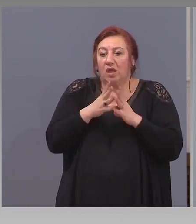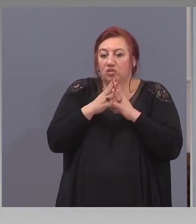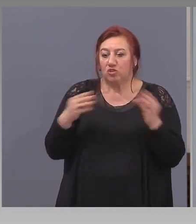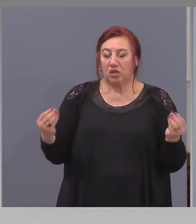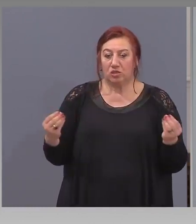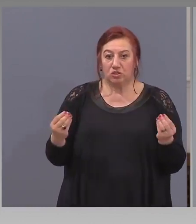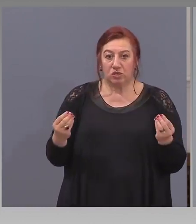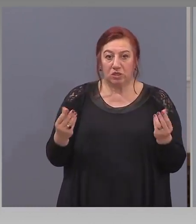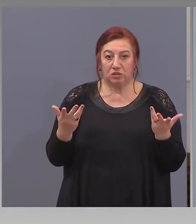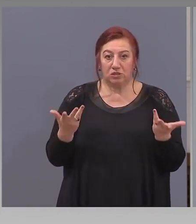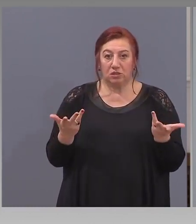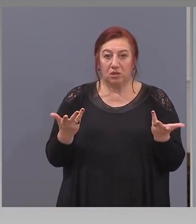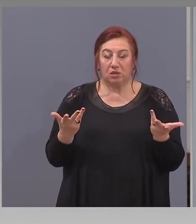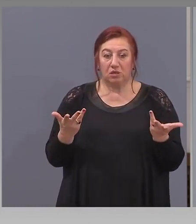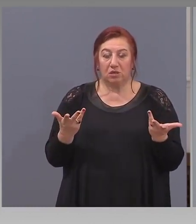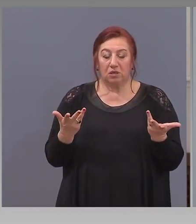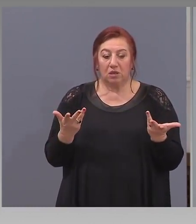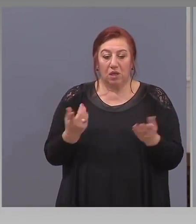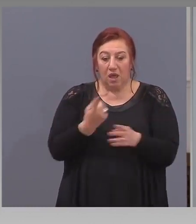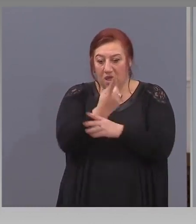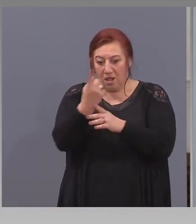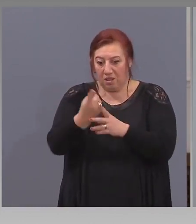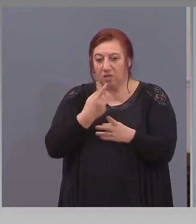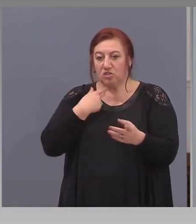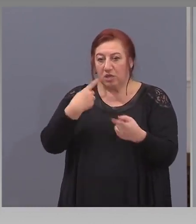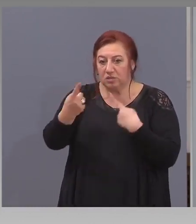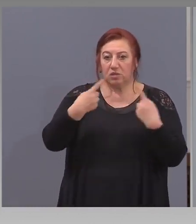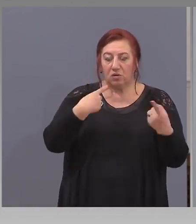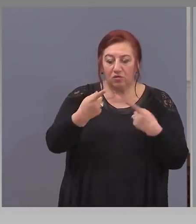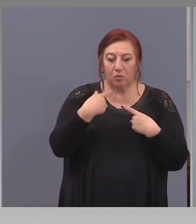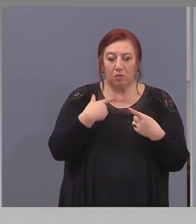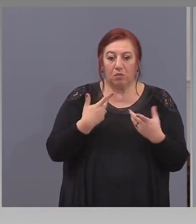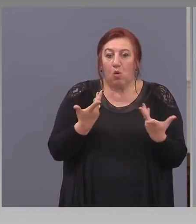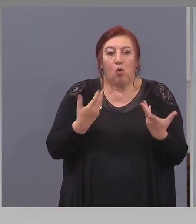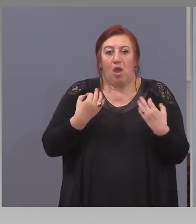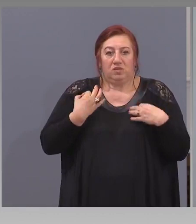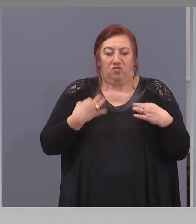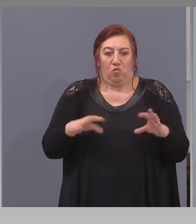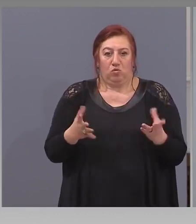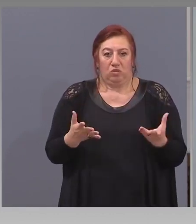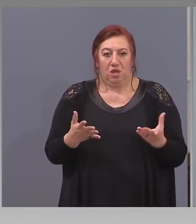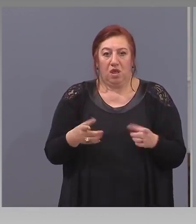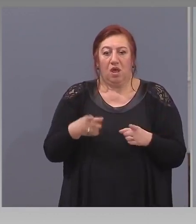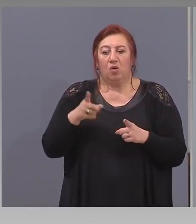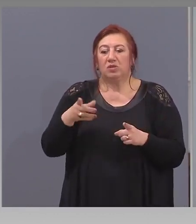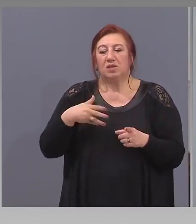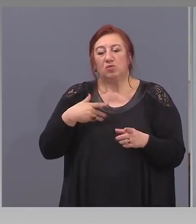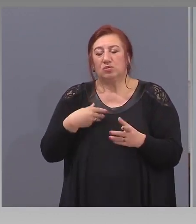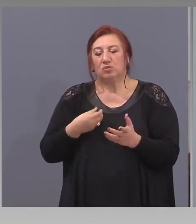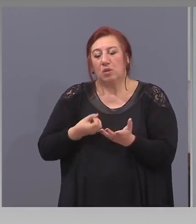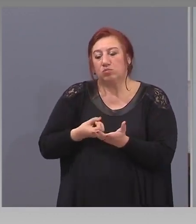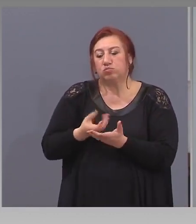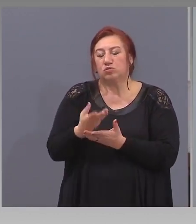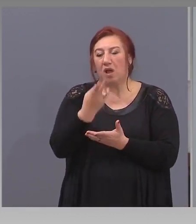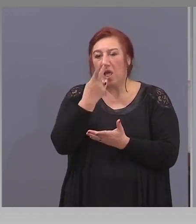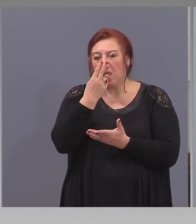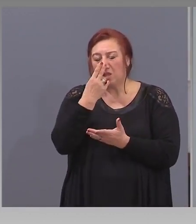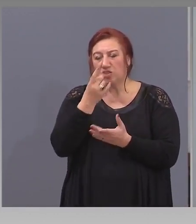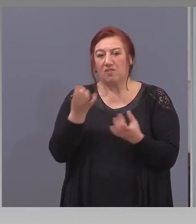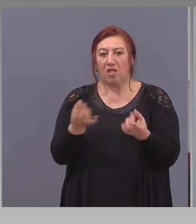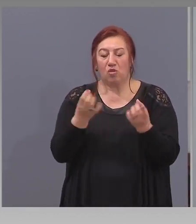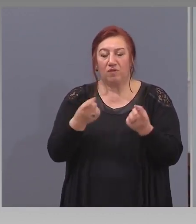Час и... Един час ме разпитват. Кое да изчезне? От коя свобода? От тези, които искат да пушне лъжлива новина, за да подплаши